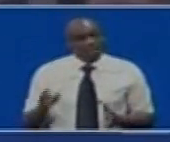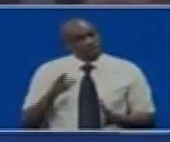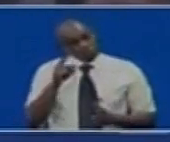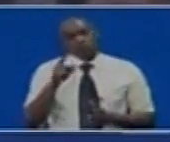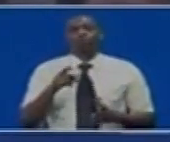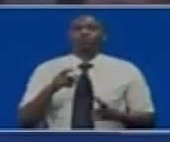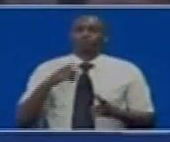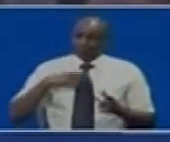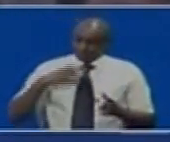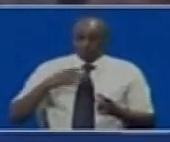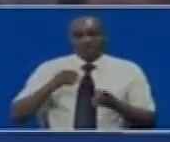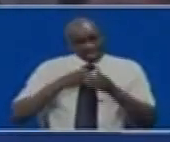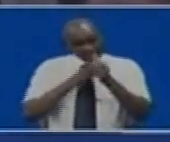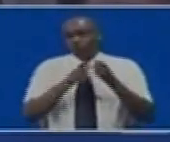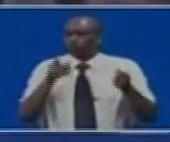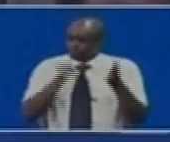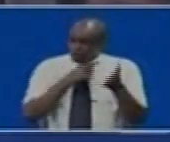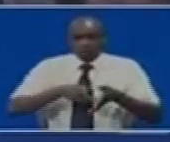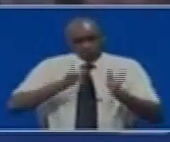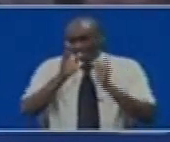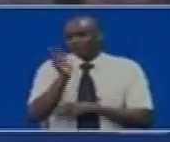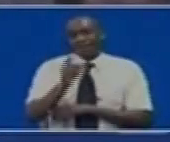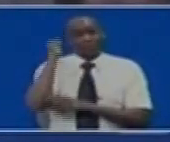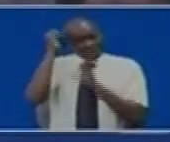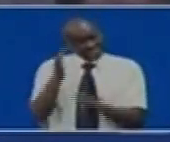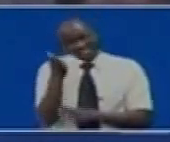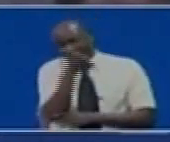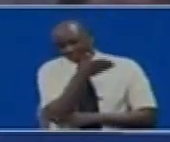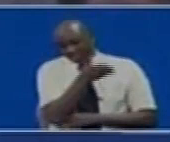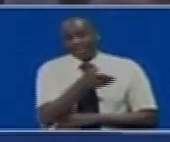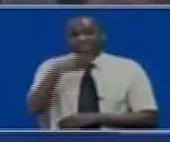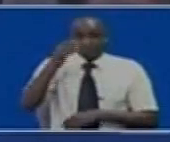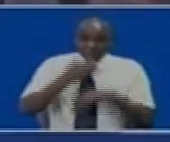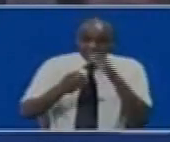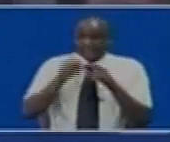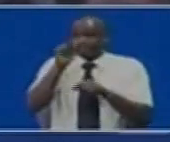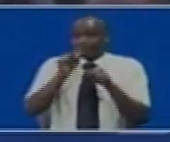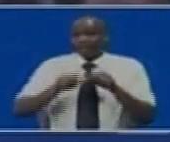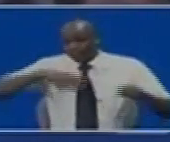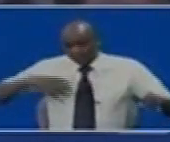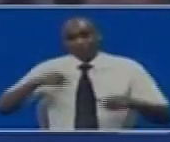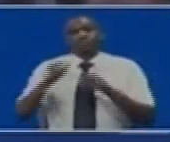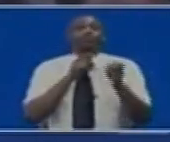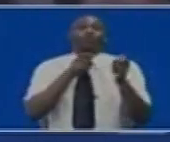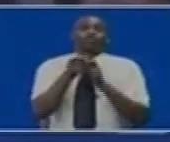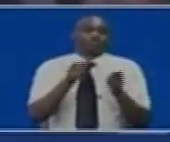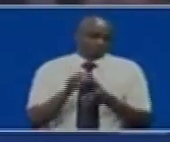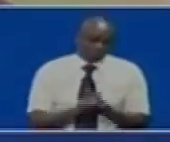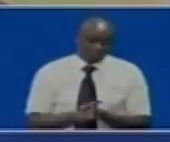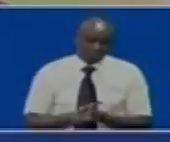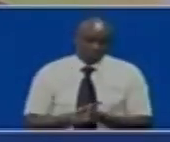led astray by politicians whose careers are built on division and